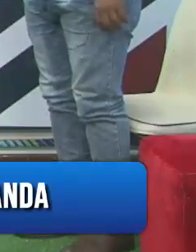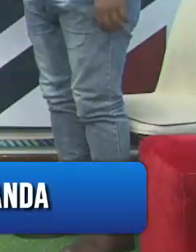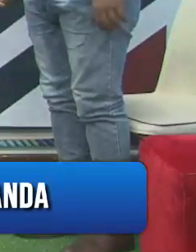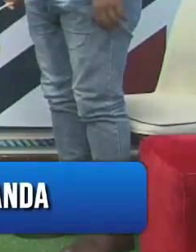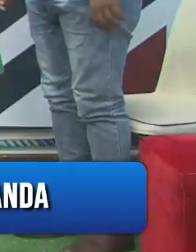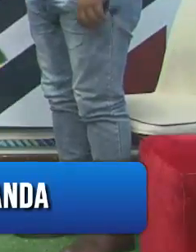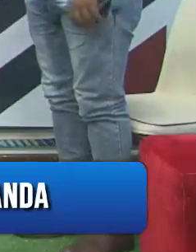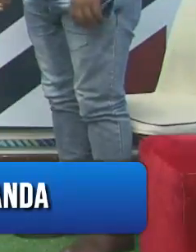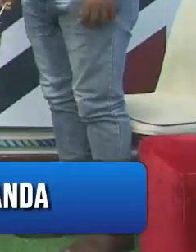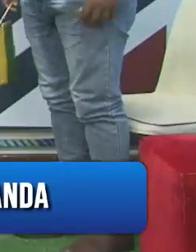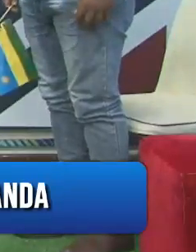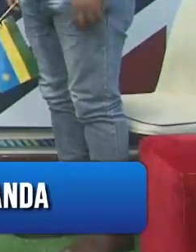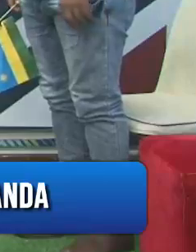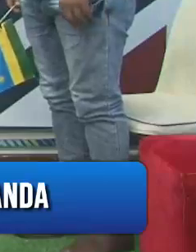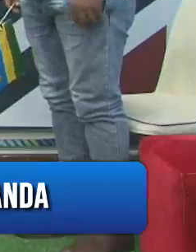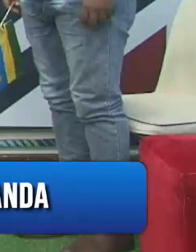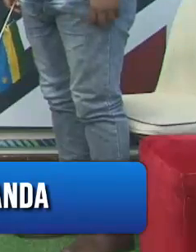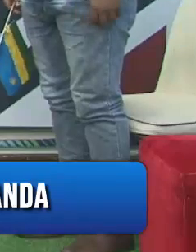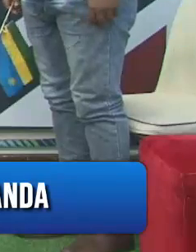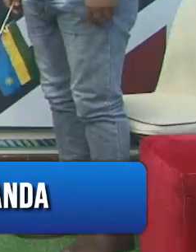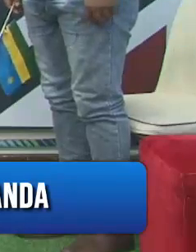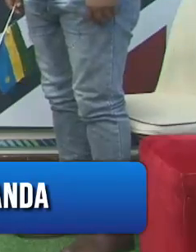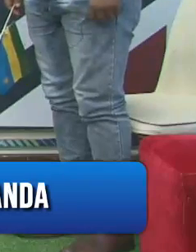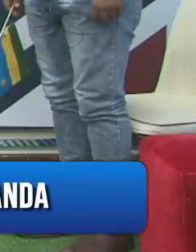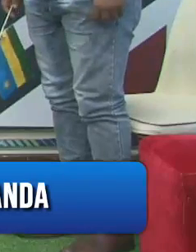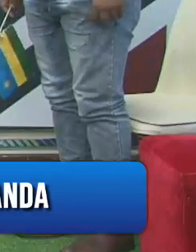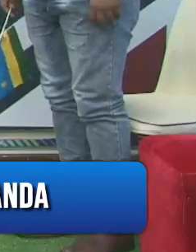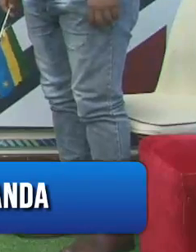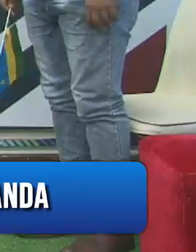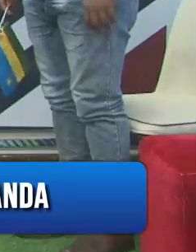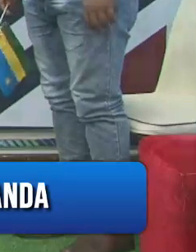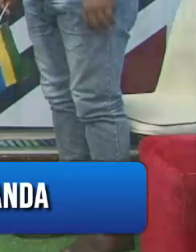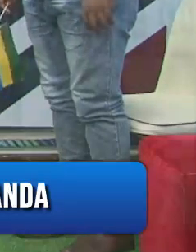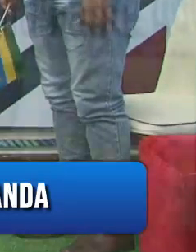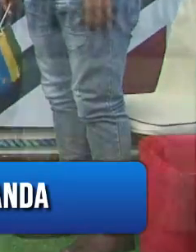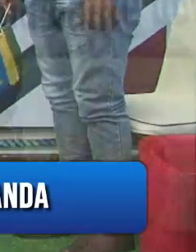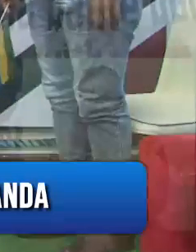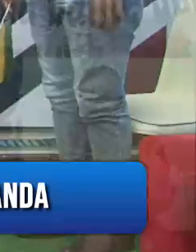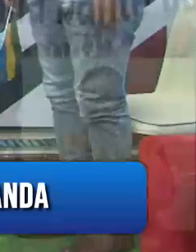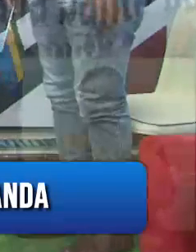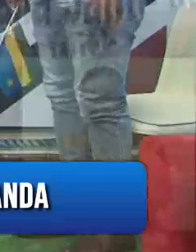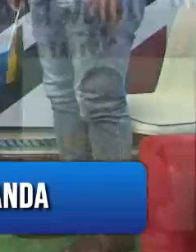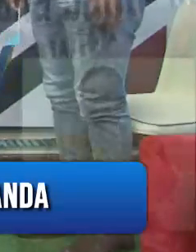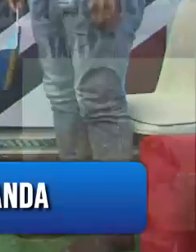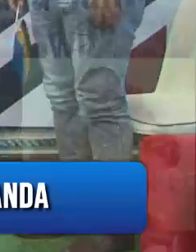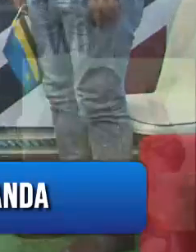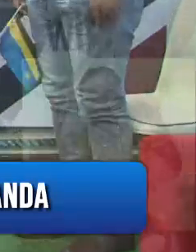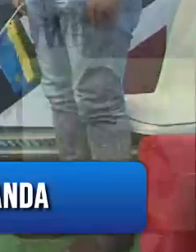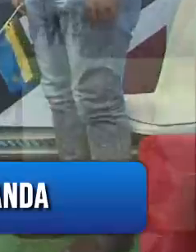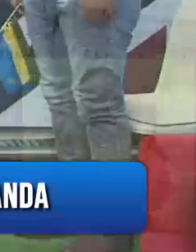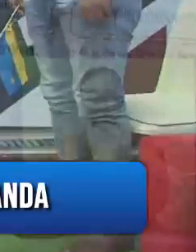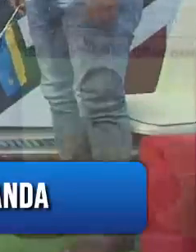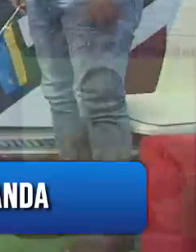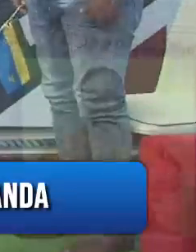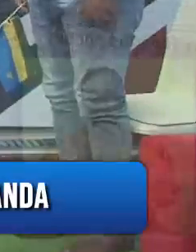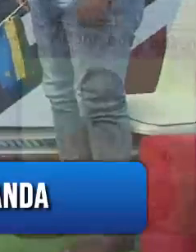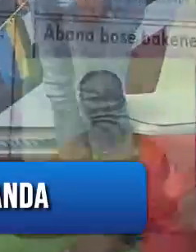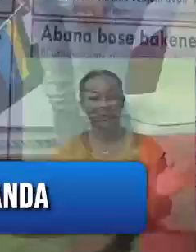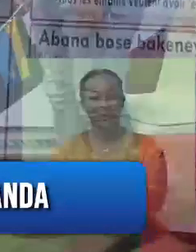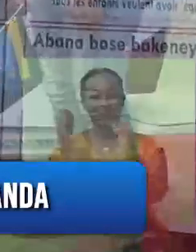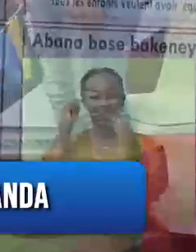cyane murakoze cyane Trezor dufashe hanyuma tugaruke mu kanya noneho dukomeza n'ikiganiro ibiganiro bitangwa n'undi nkuko biteganijwe hari